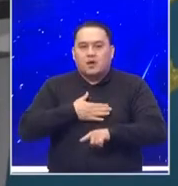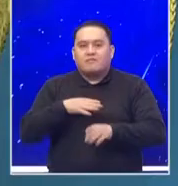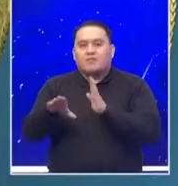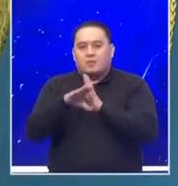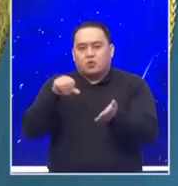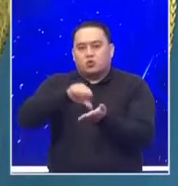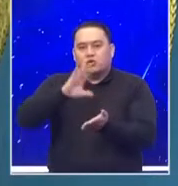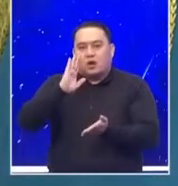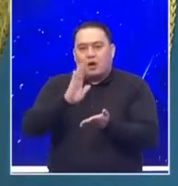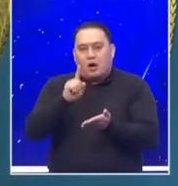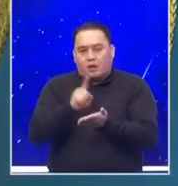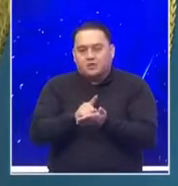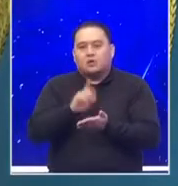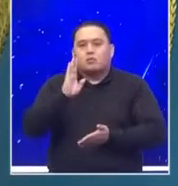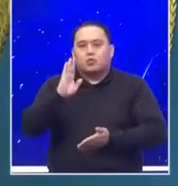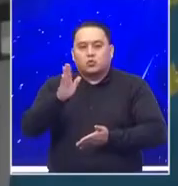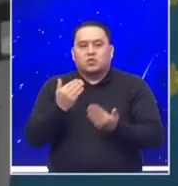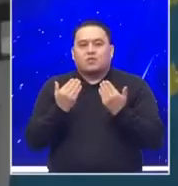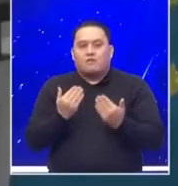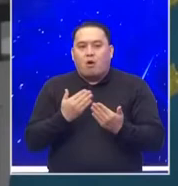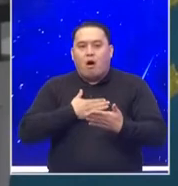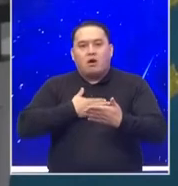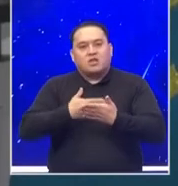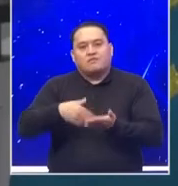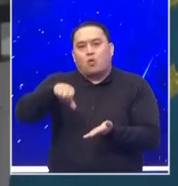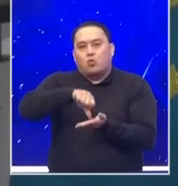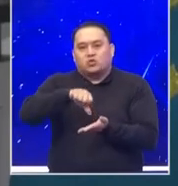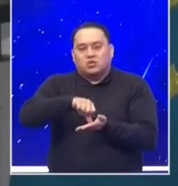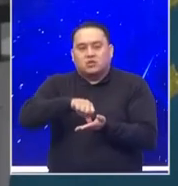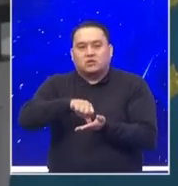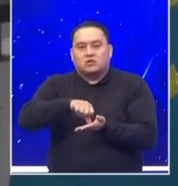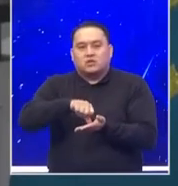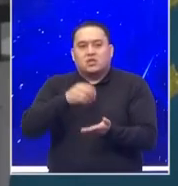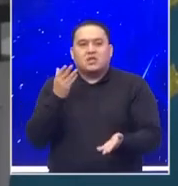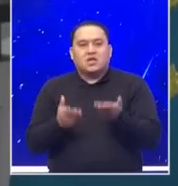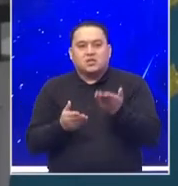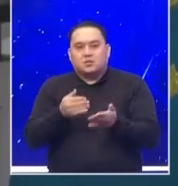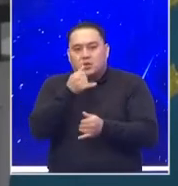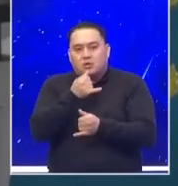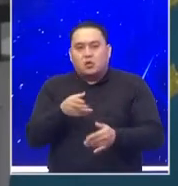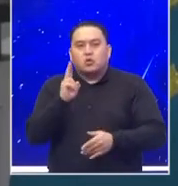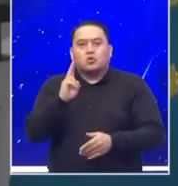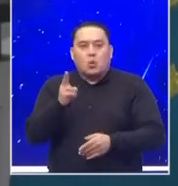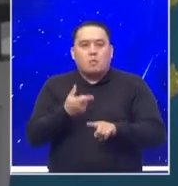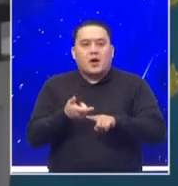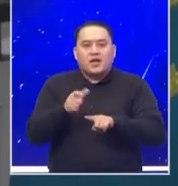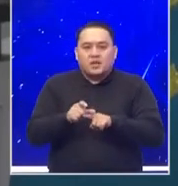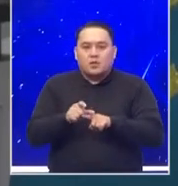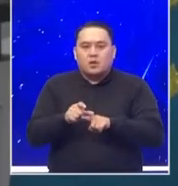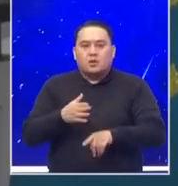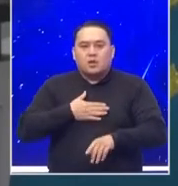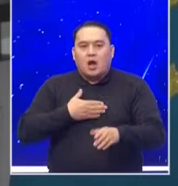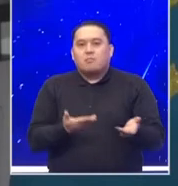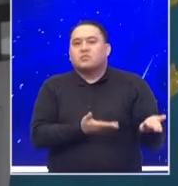выборы мы должны сегодня проявить свою гражданскую активность если не мы то кто поэтому я